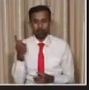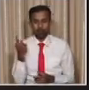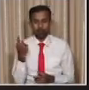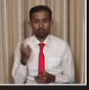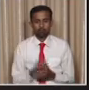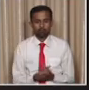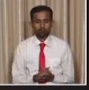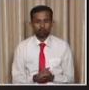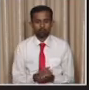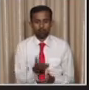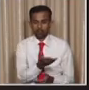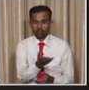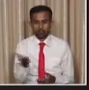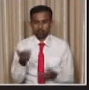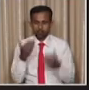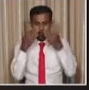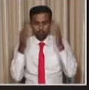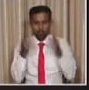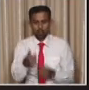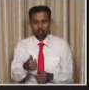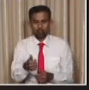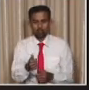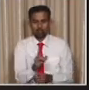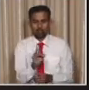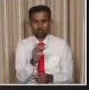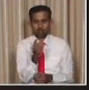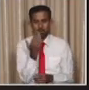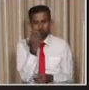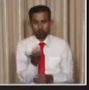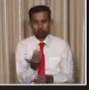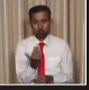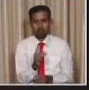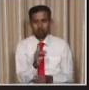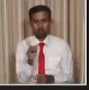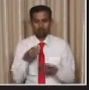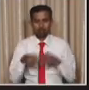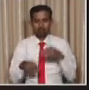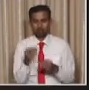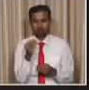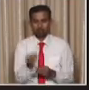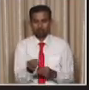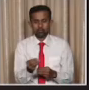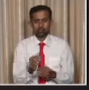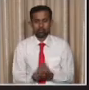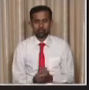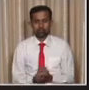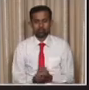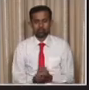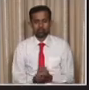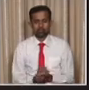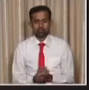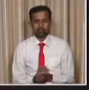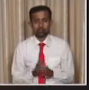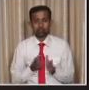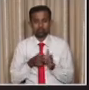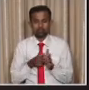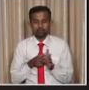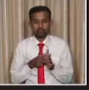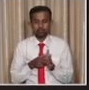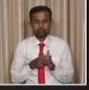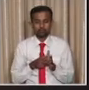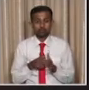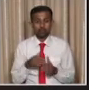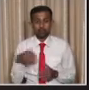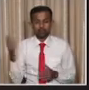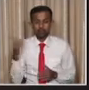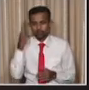මේ මේ අය ටිකක් අවංකයි මොකද කෙලින් පෙනී හිටියා කෙලින් ඡන්ද දුන්නා එහෙම ගලා එතකොට නාමල් රාජපක්ෂ මහත්තයා එළිය